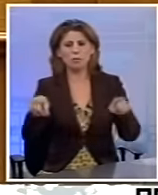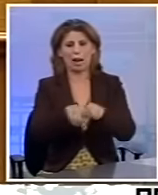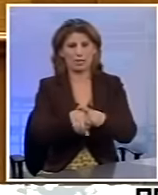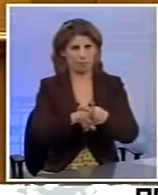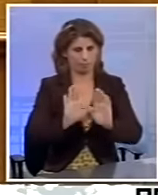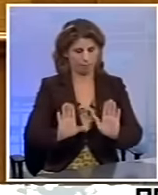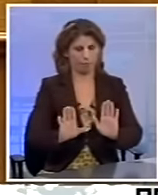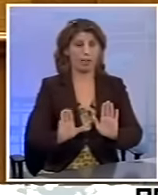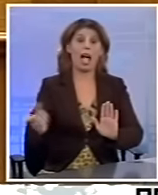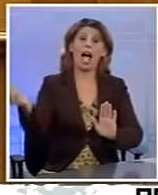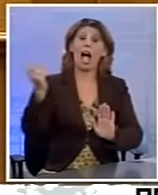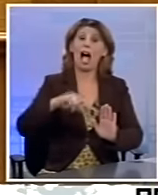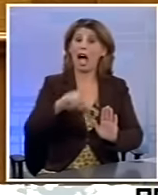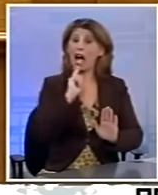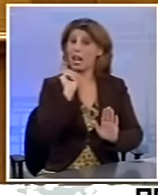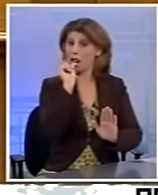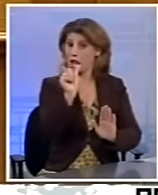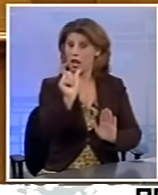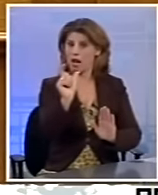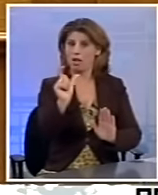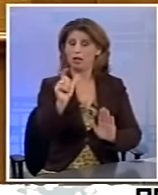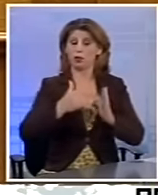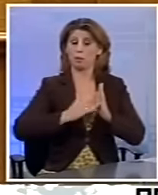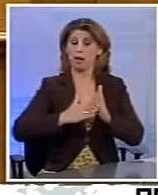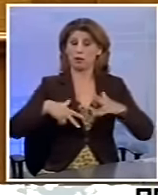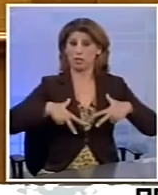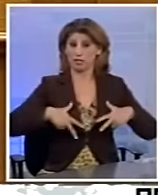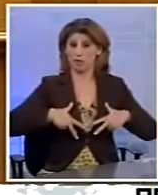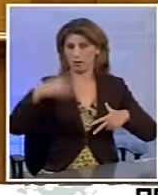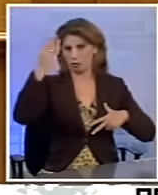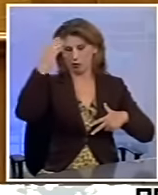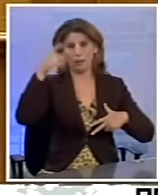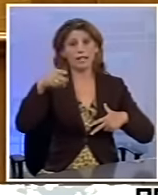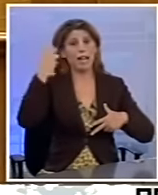ατάκα του υπαλλήλου της κυβέρνησης του κυρίου Τσίπρα.